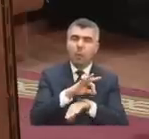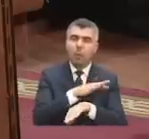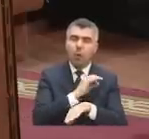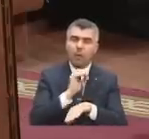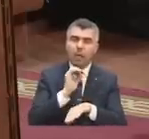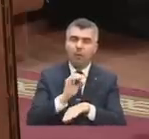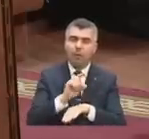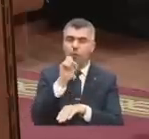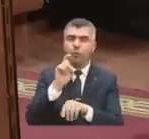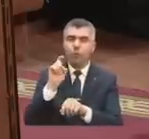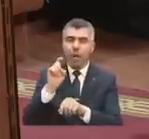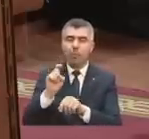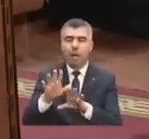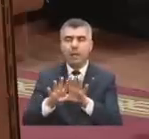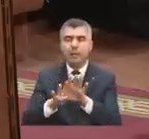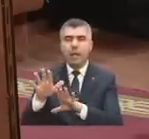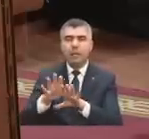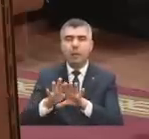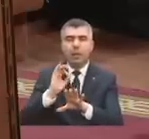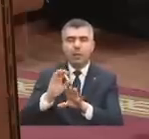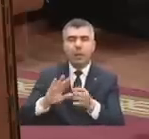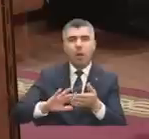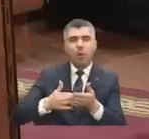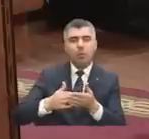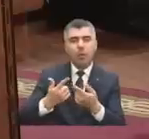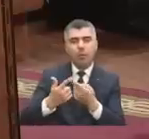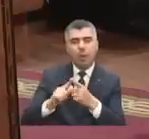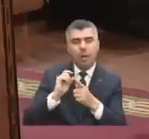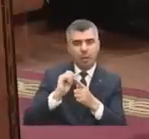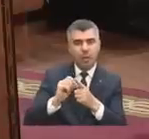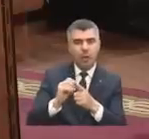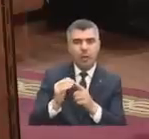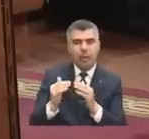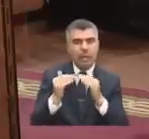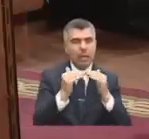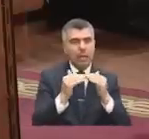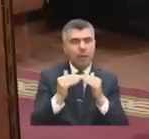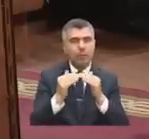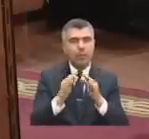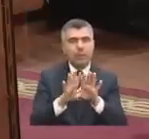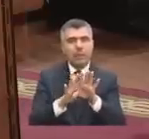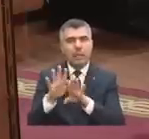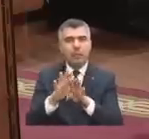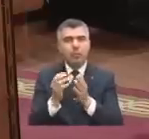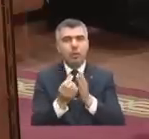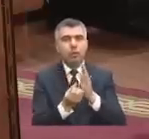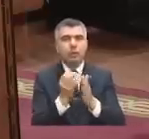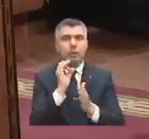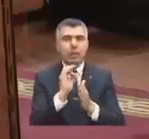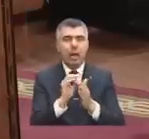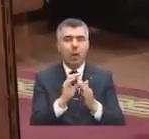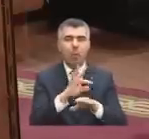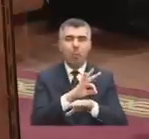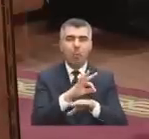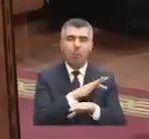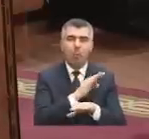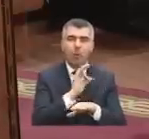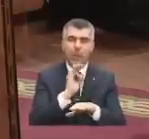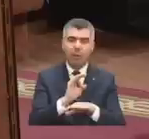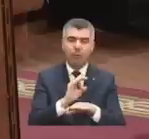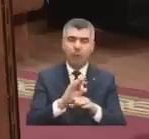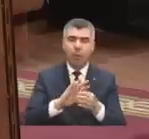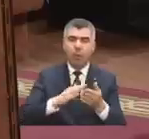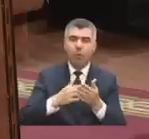اتخاذ مجموعه من التدابير الطموحه من اجل ارصاء منظومه حديثه للتدوير الجيد لمواليدها البشريه قصد